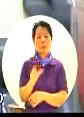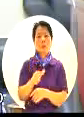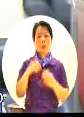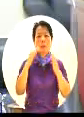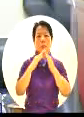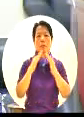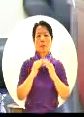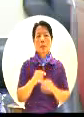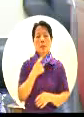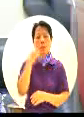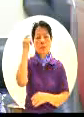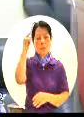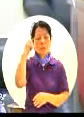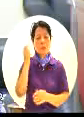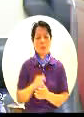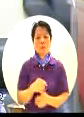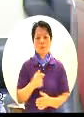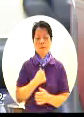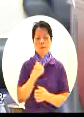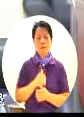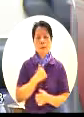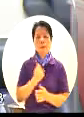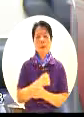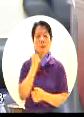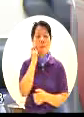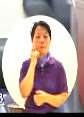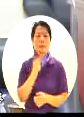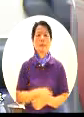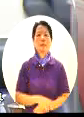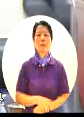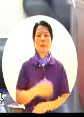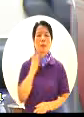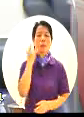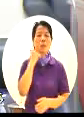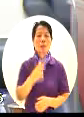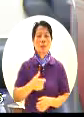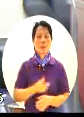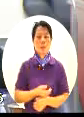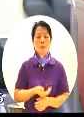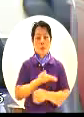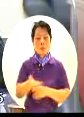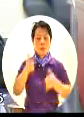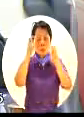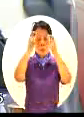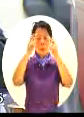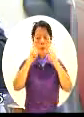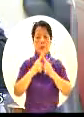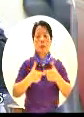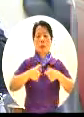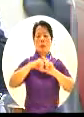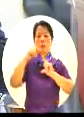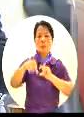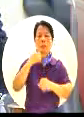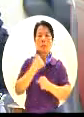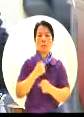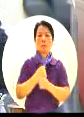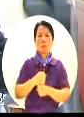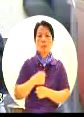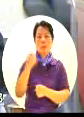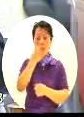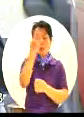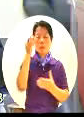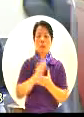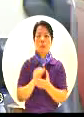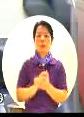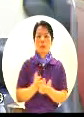觉遥遥无期啦，哈！我希望讲，福高雄人，啊，要高雄吃头路的年轻朋友有